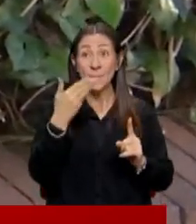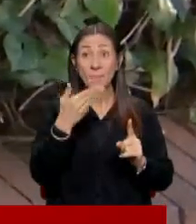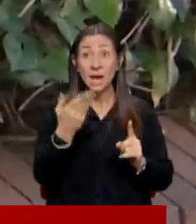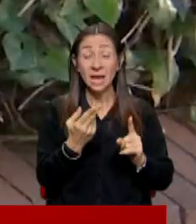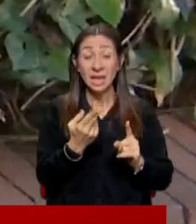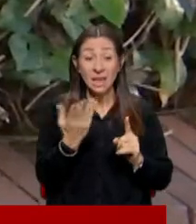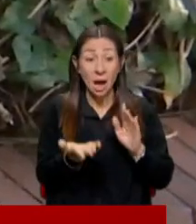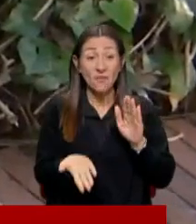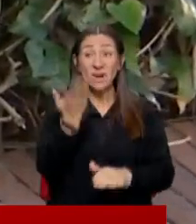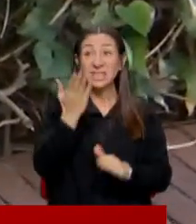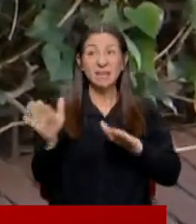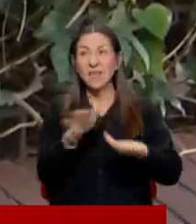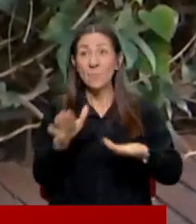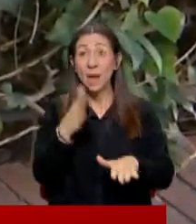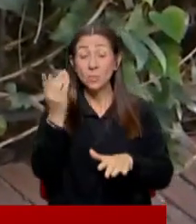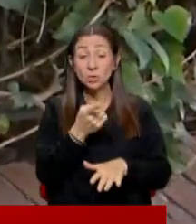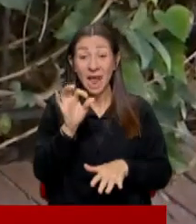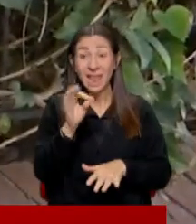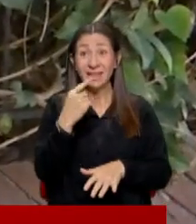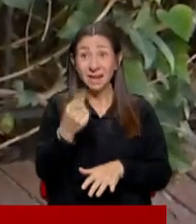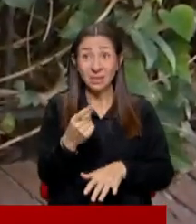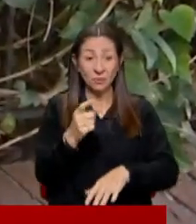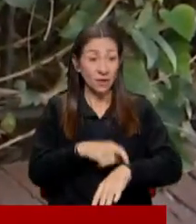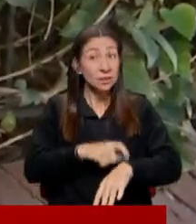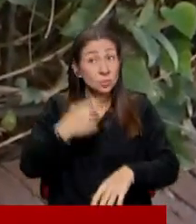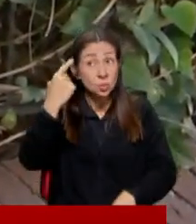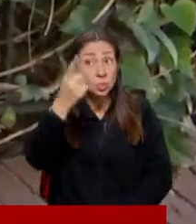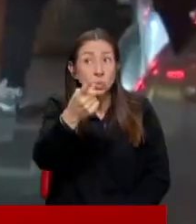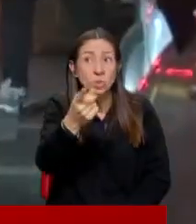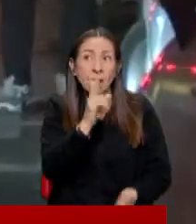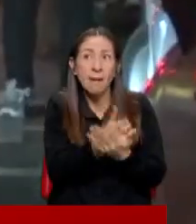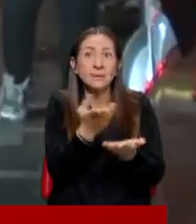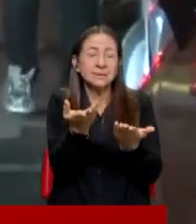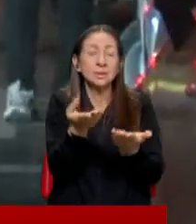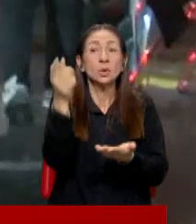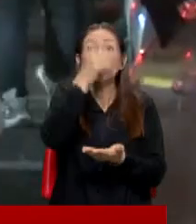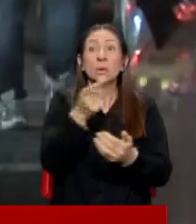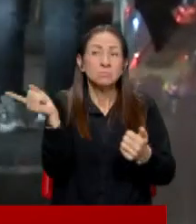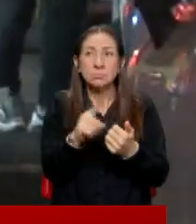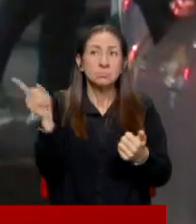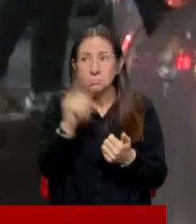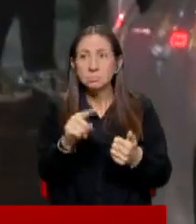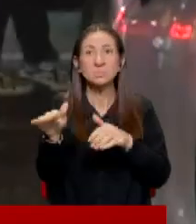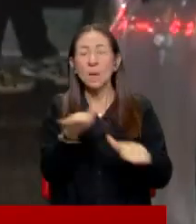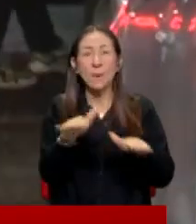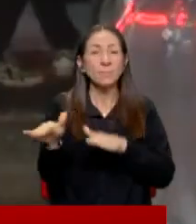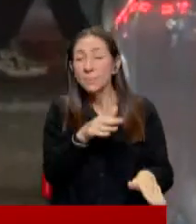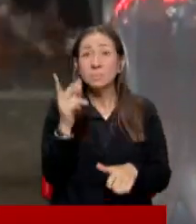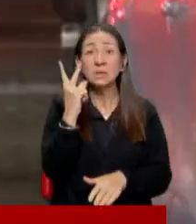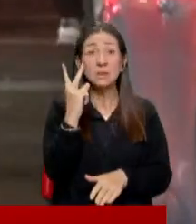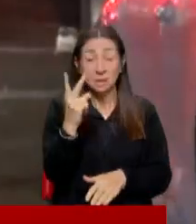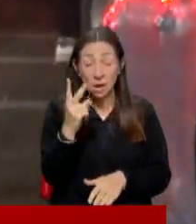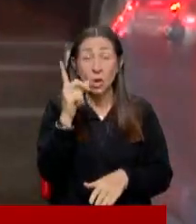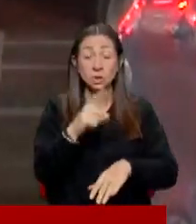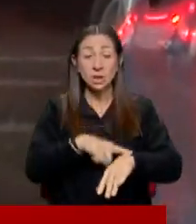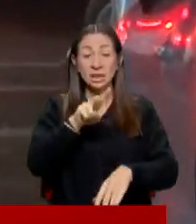bir depremin olma olasılığı %50 dersem vakti siz düşünün, takdir sizin. Türkiye peş peşe iki depremle sarsıldı. Önce